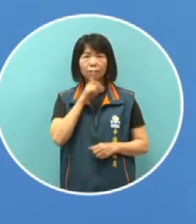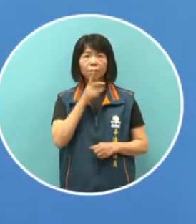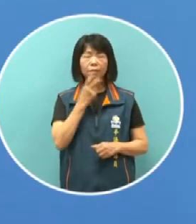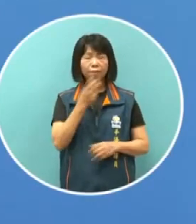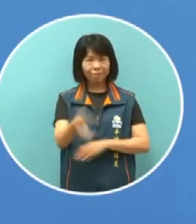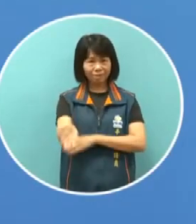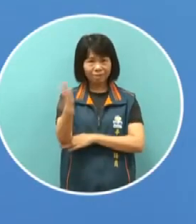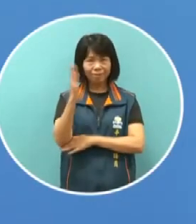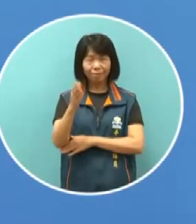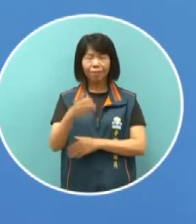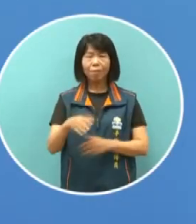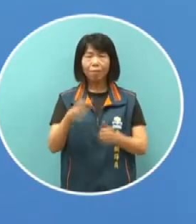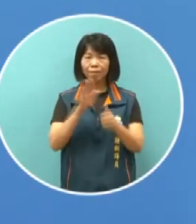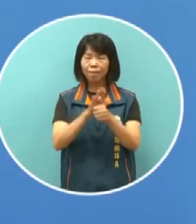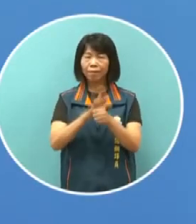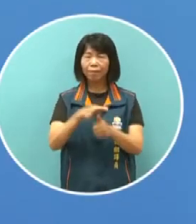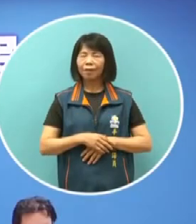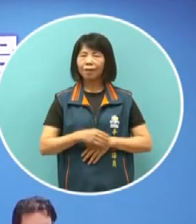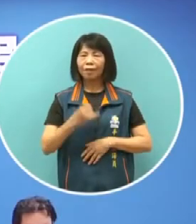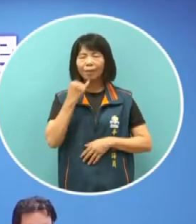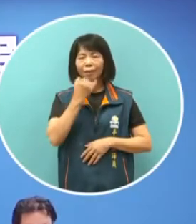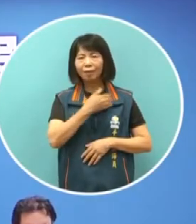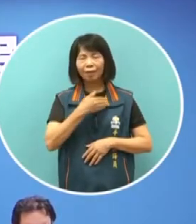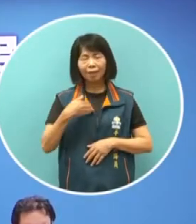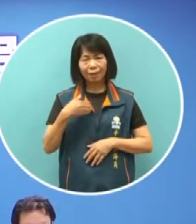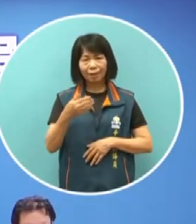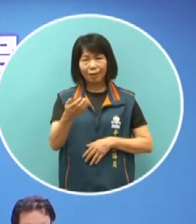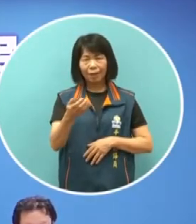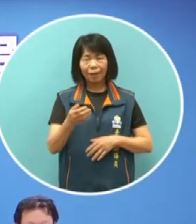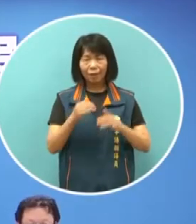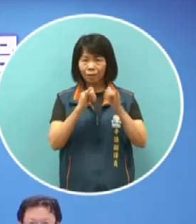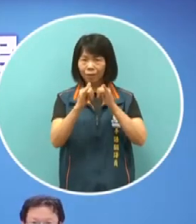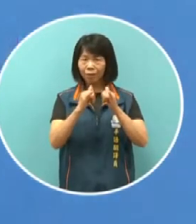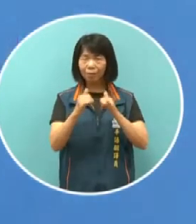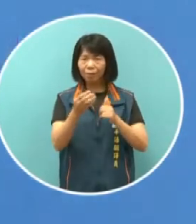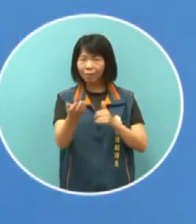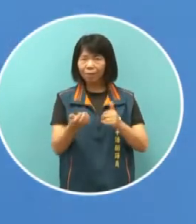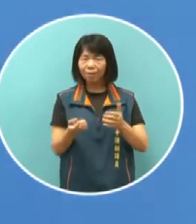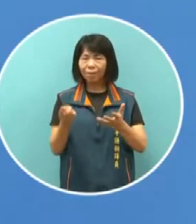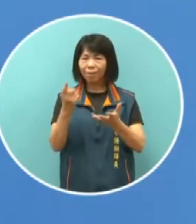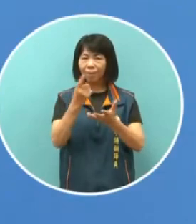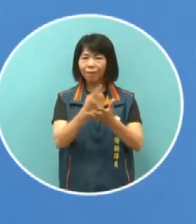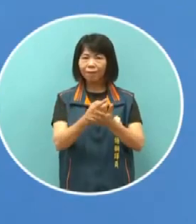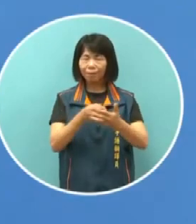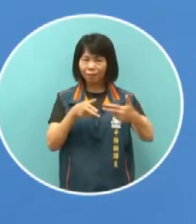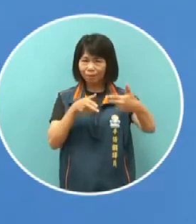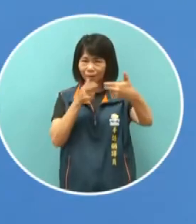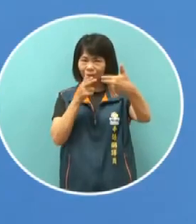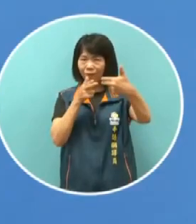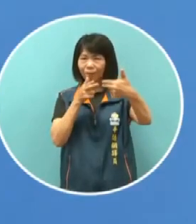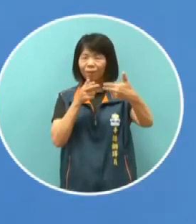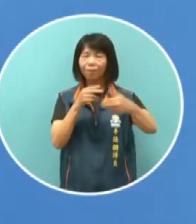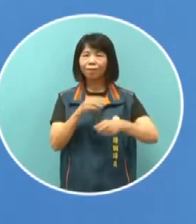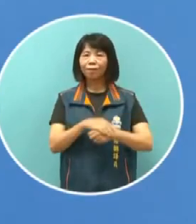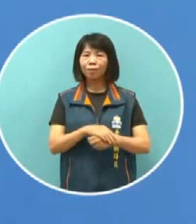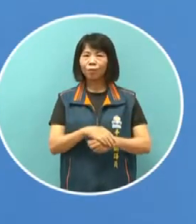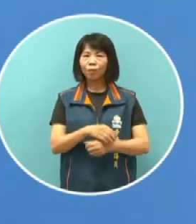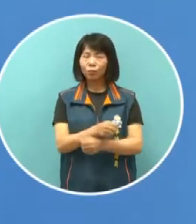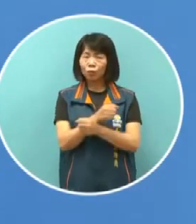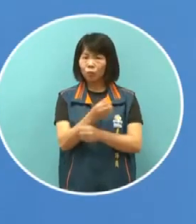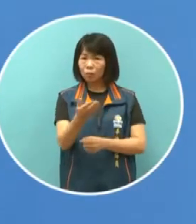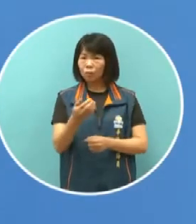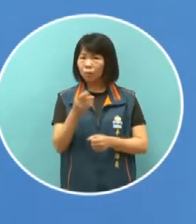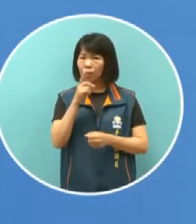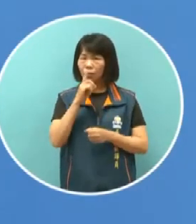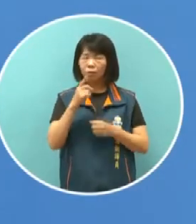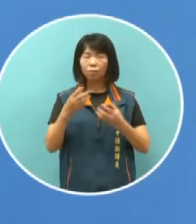者启动防疫暖心食堂，为有需要的人提供餐食。有意愿的业者请拨打向社会处登记，